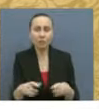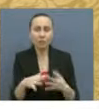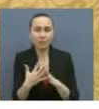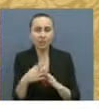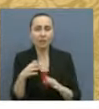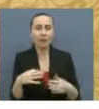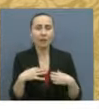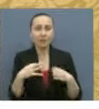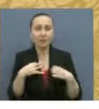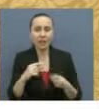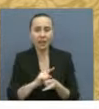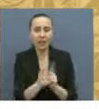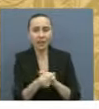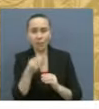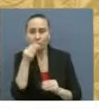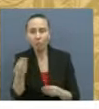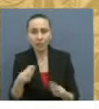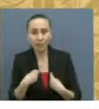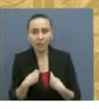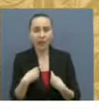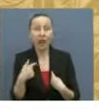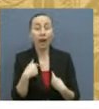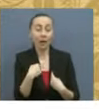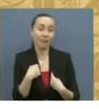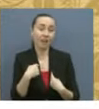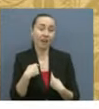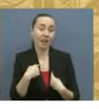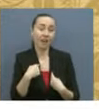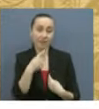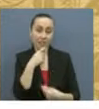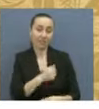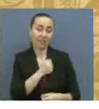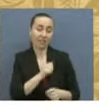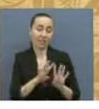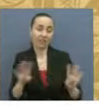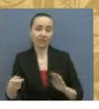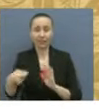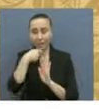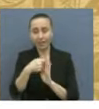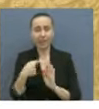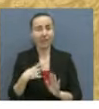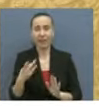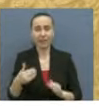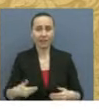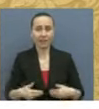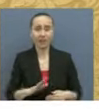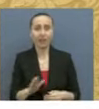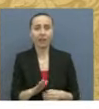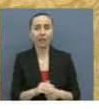там тряпки уже на еду. Ну, а меня солдаты кормили. Я не голодала.